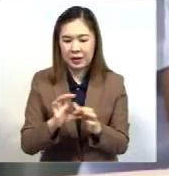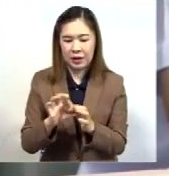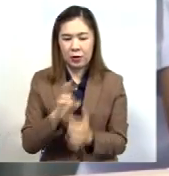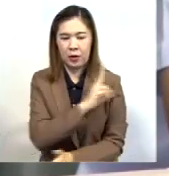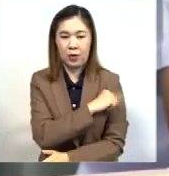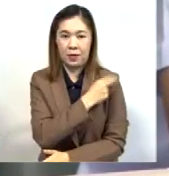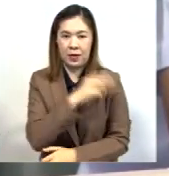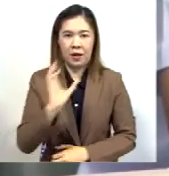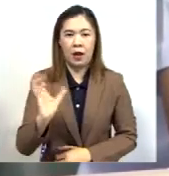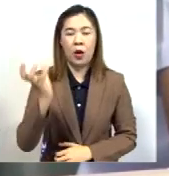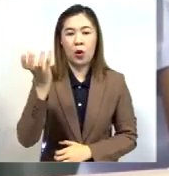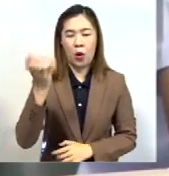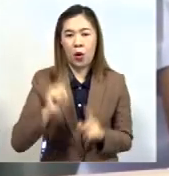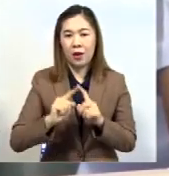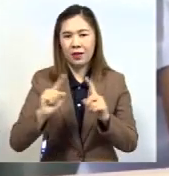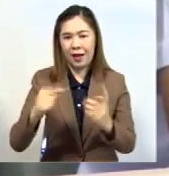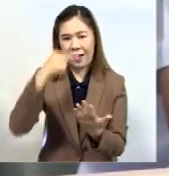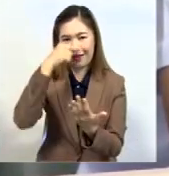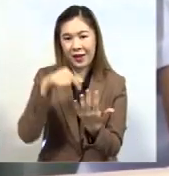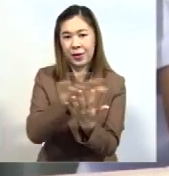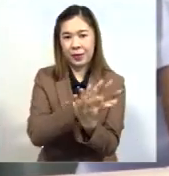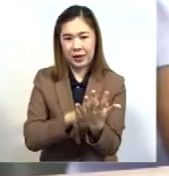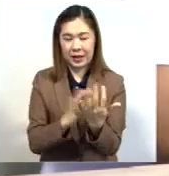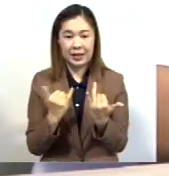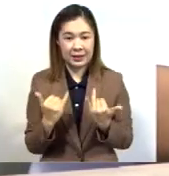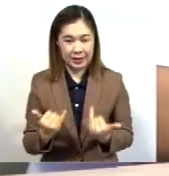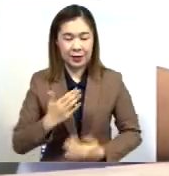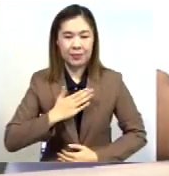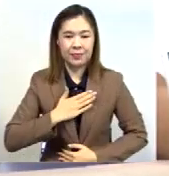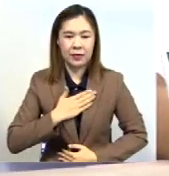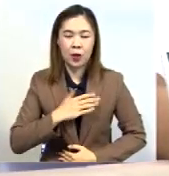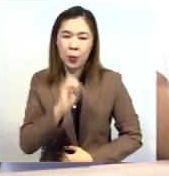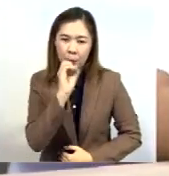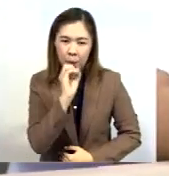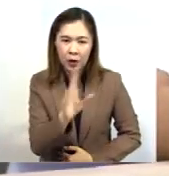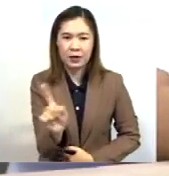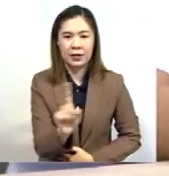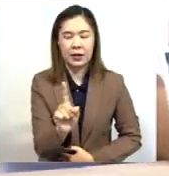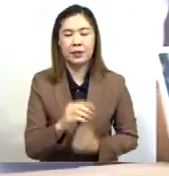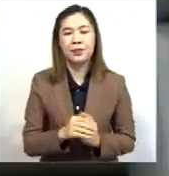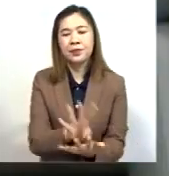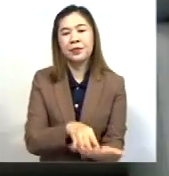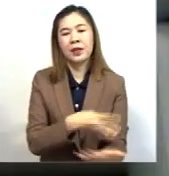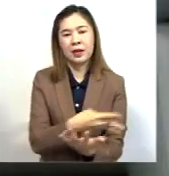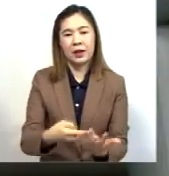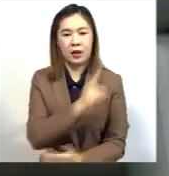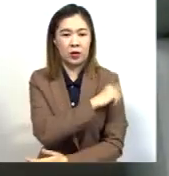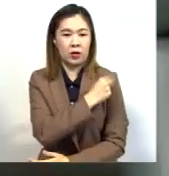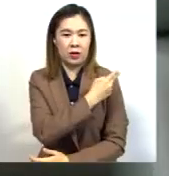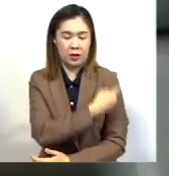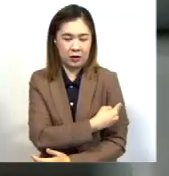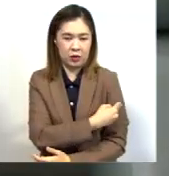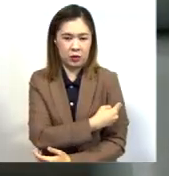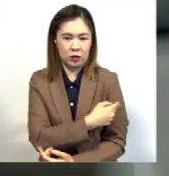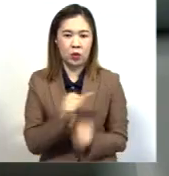ามัยโลกแต่ว่าในส่วนของประเทศไทยอันนี้ท่านเน้นย้ำแล้วก็ยืนยันนะคะว่ามาตรการด้านสาธารณสุขของไ